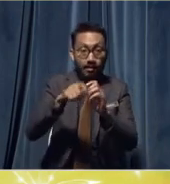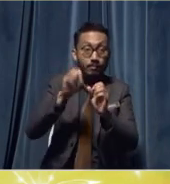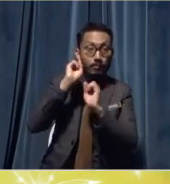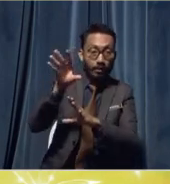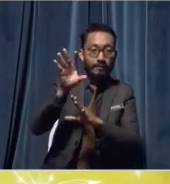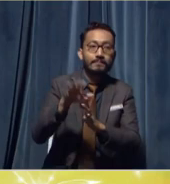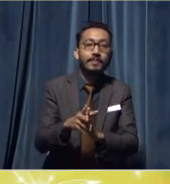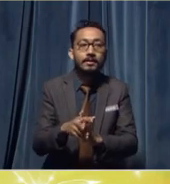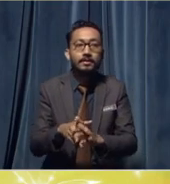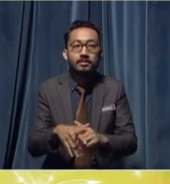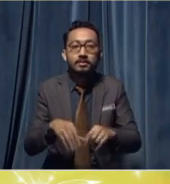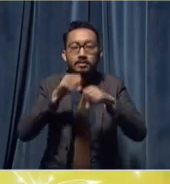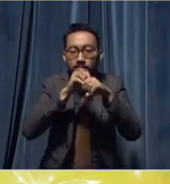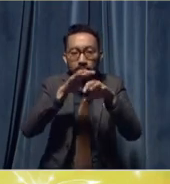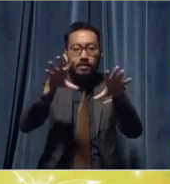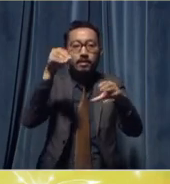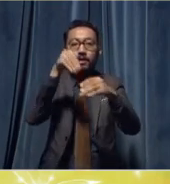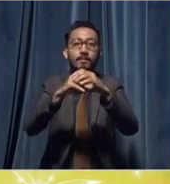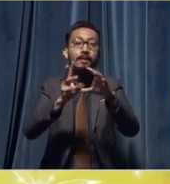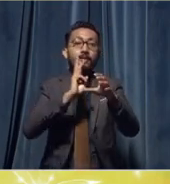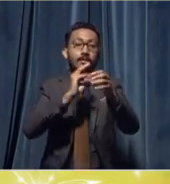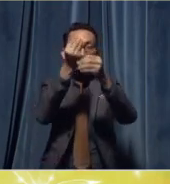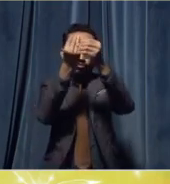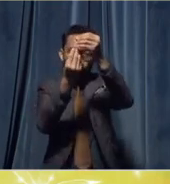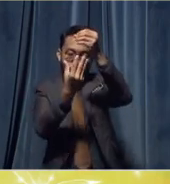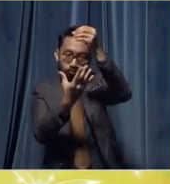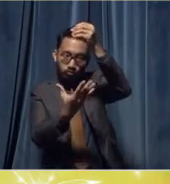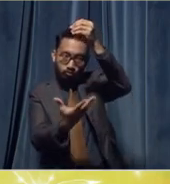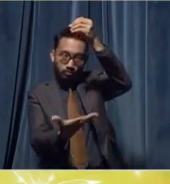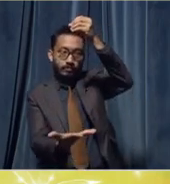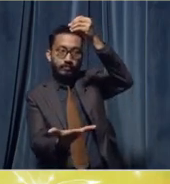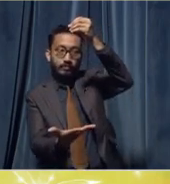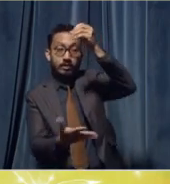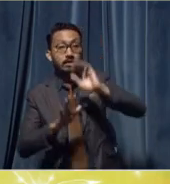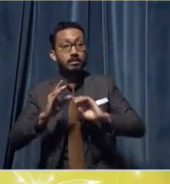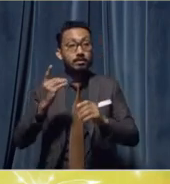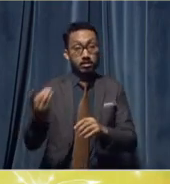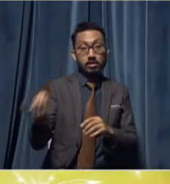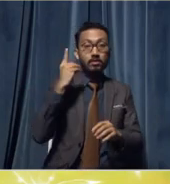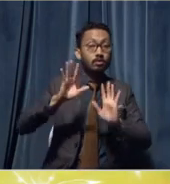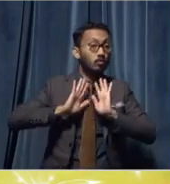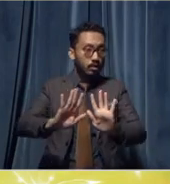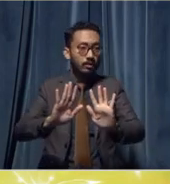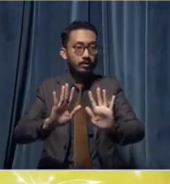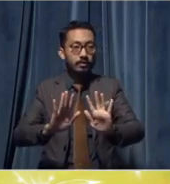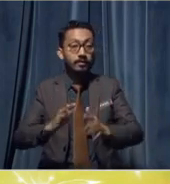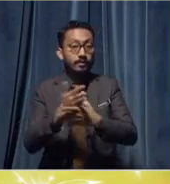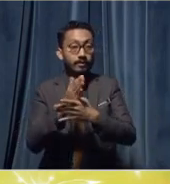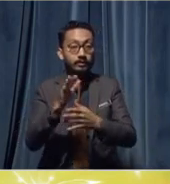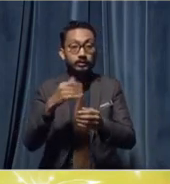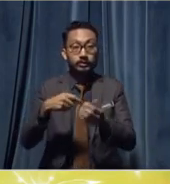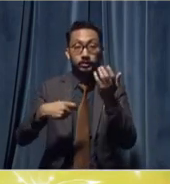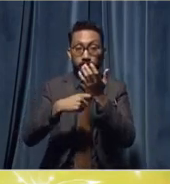yang tertanggal tersebar dalam air. Daya tolakan